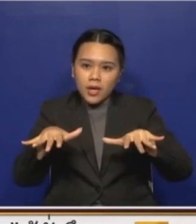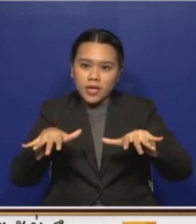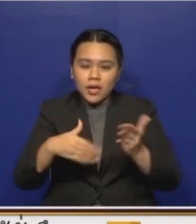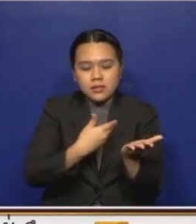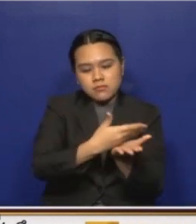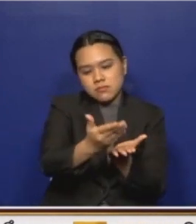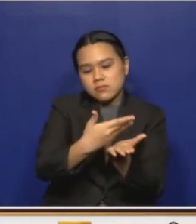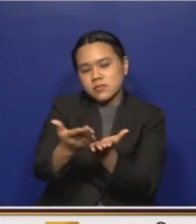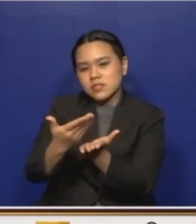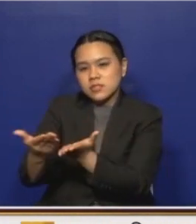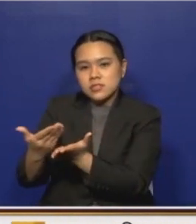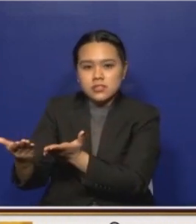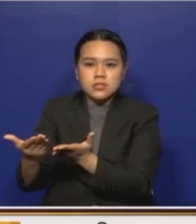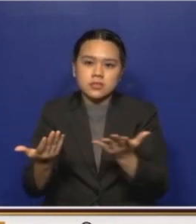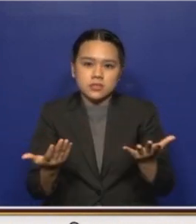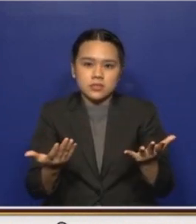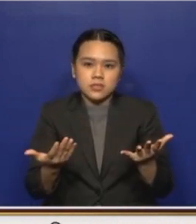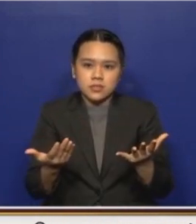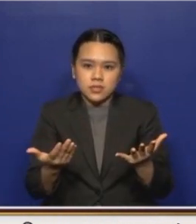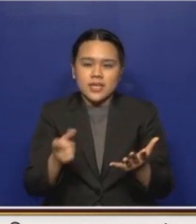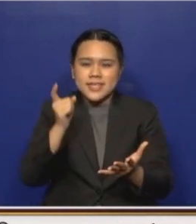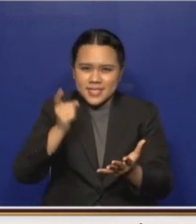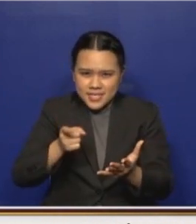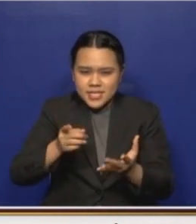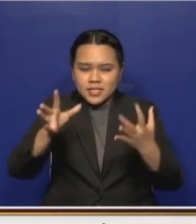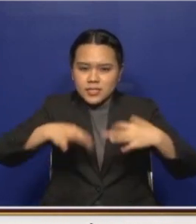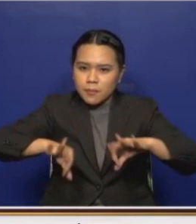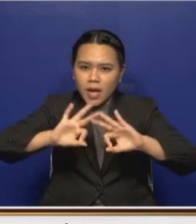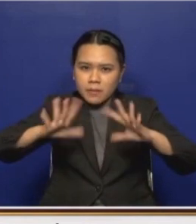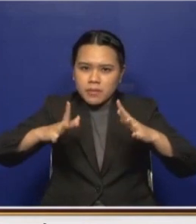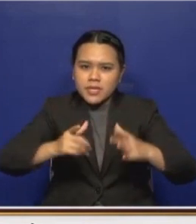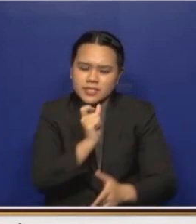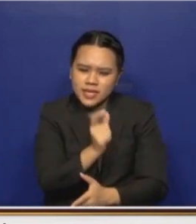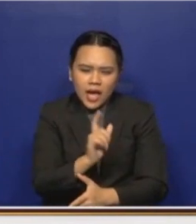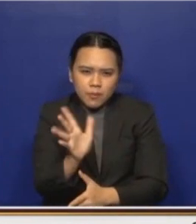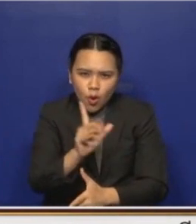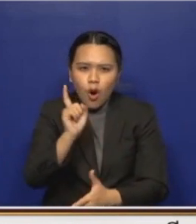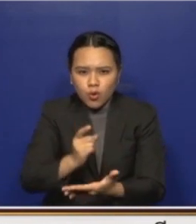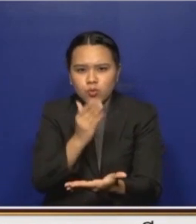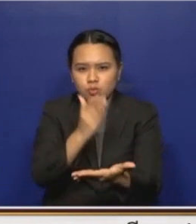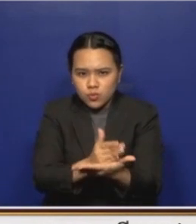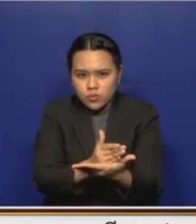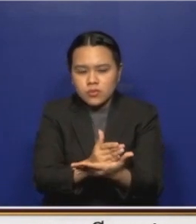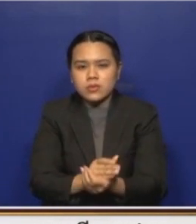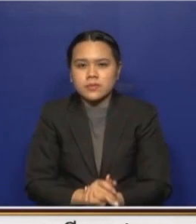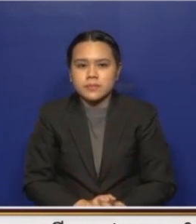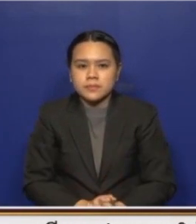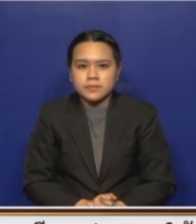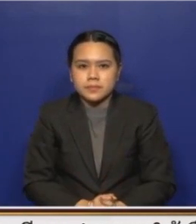สิ่งที่สำคัญประโยค2บรรทัดมีความหมายชัดเจนนะ